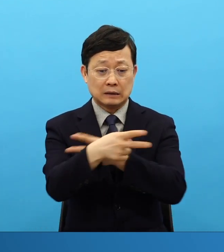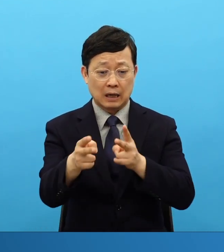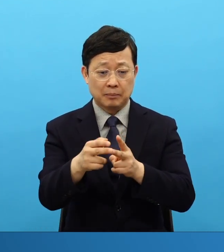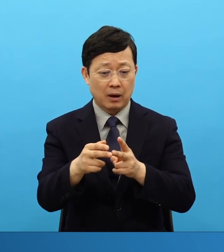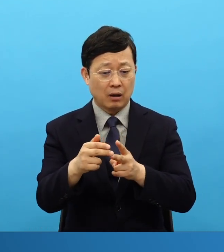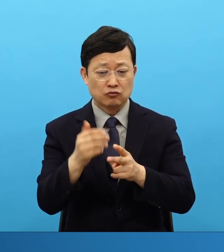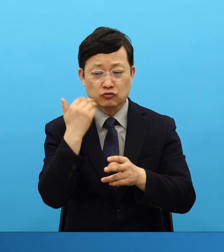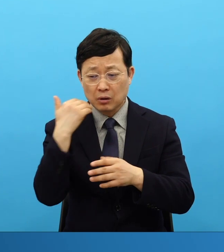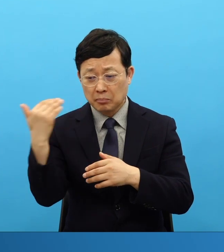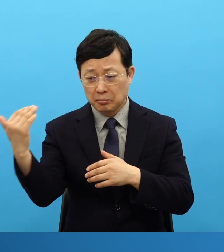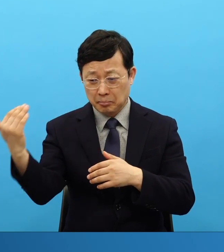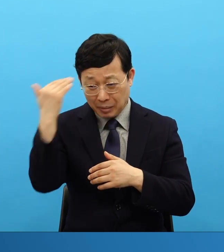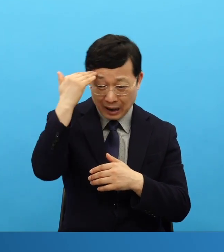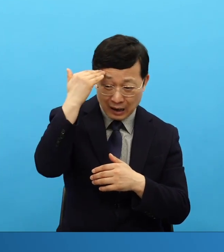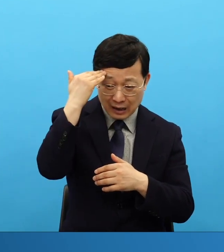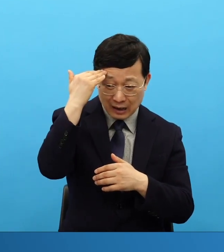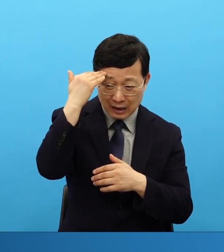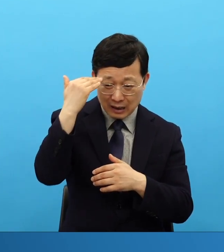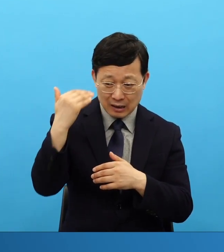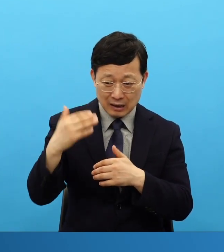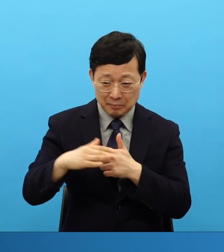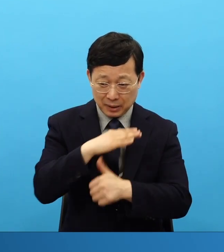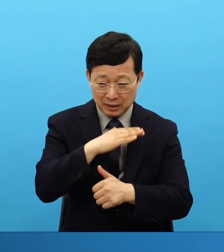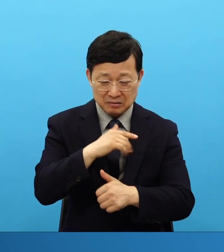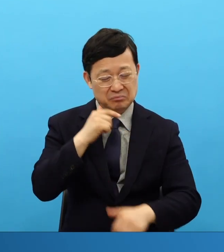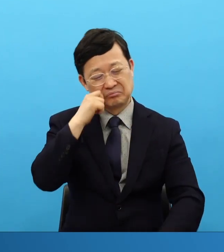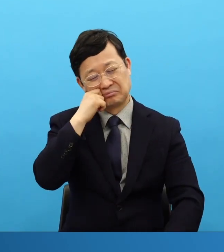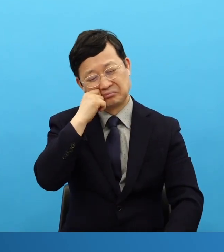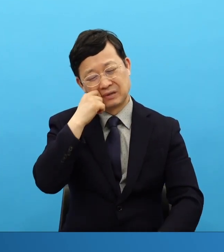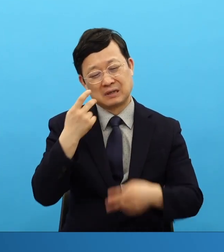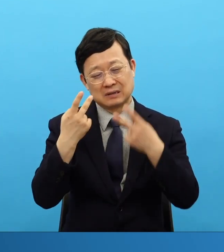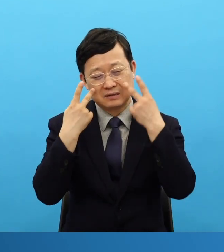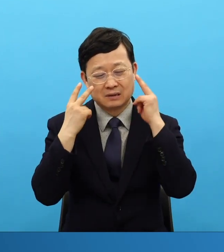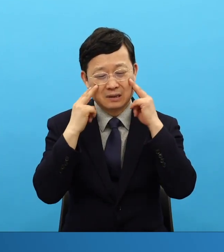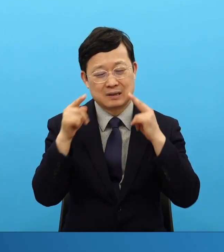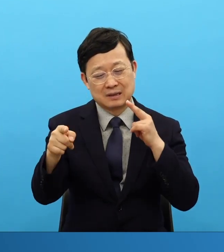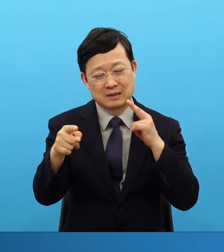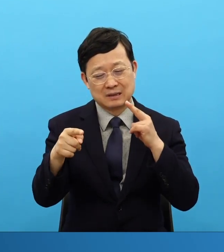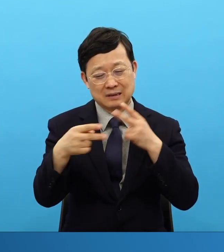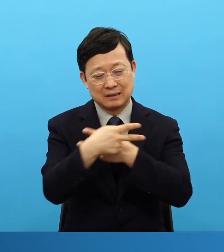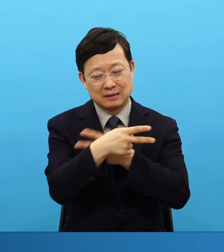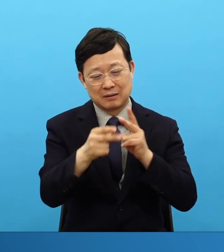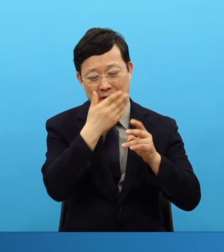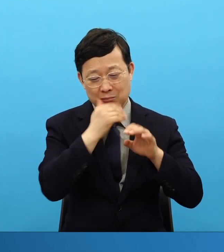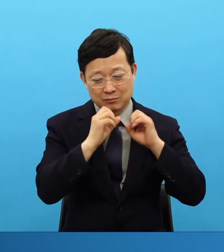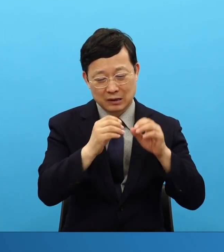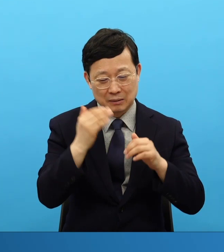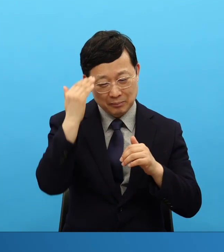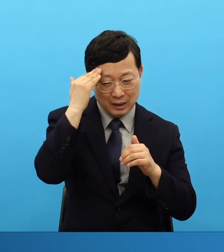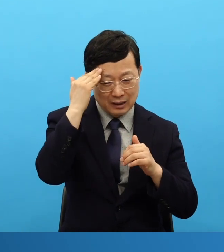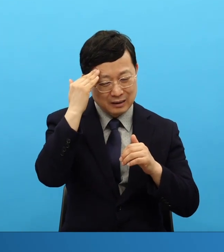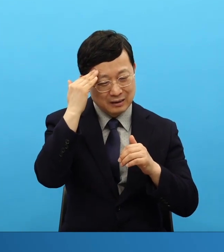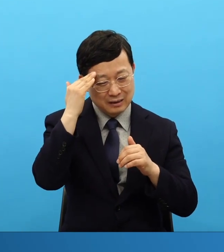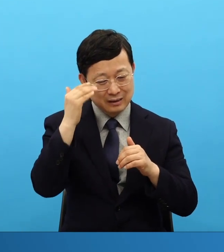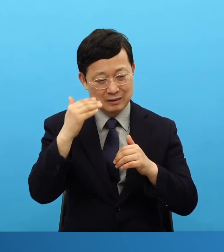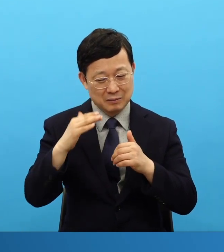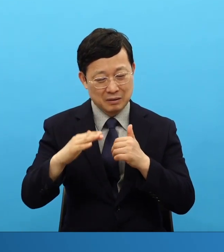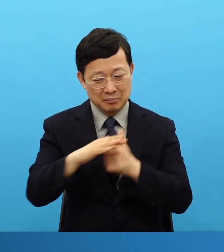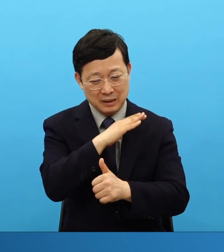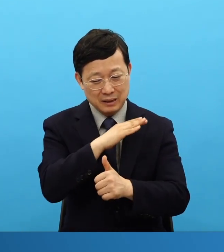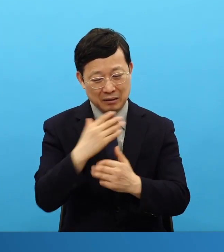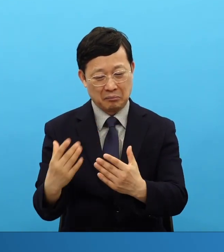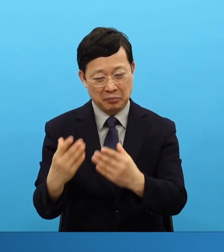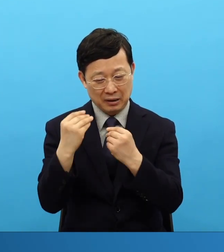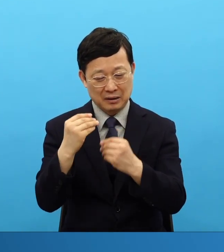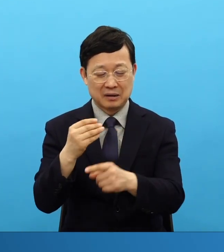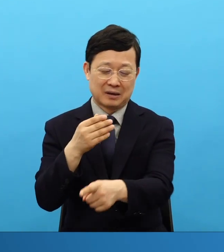그 유대인이 누르면 될 줄 알았지. 착각입니다. And so the Jews thought that if they persecute them, it will stop. But it was their mistake. 뒤집어 씌우면 될 줄 알았지. 큰 착각입니다.